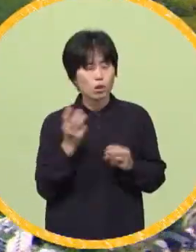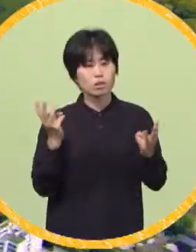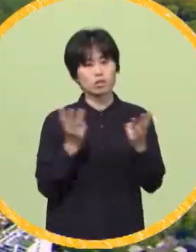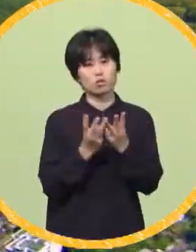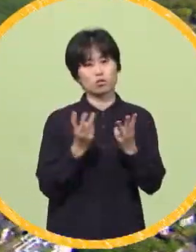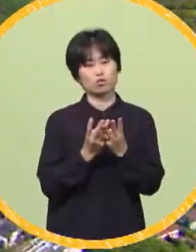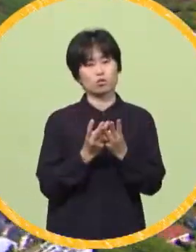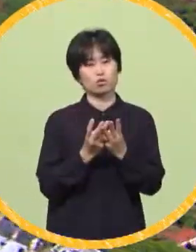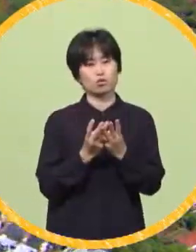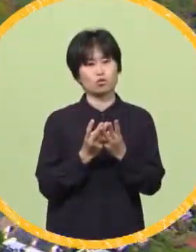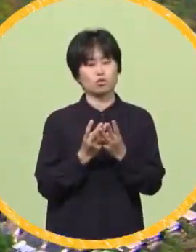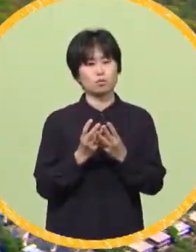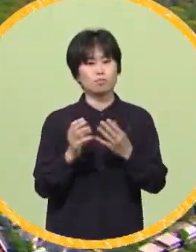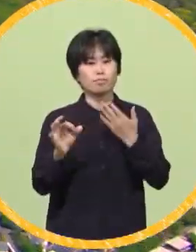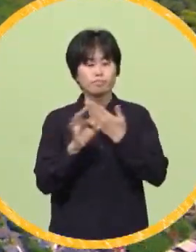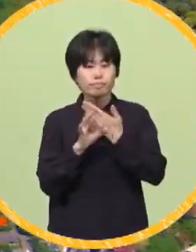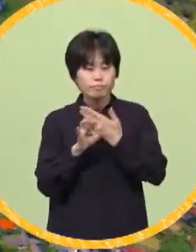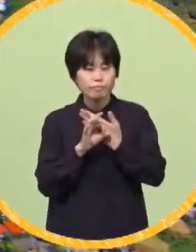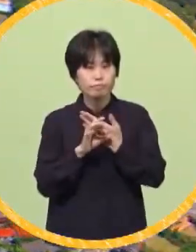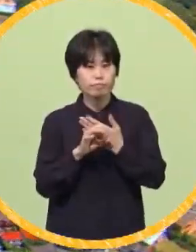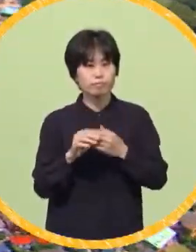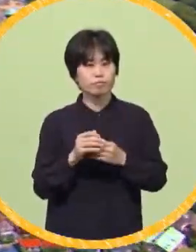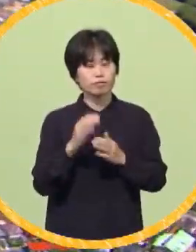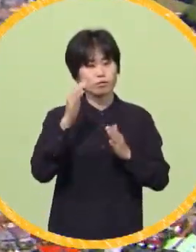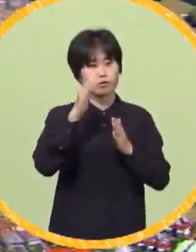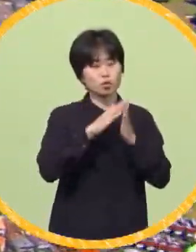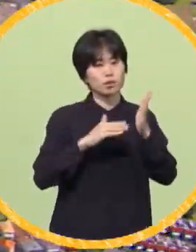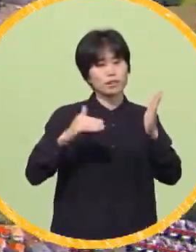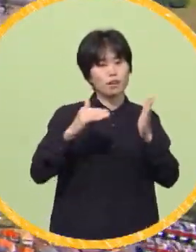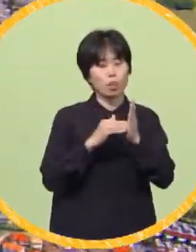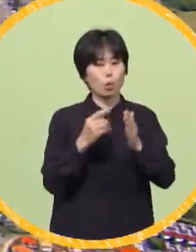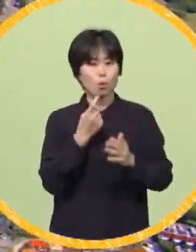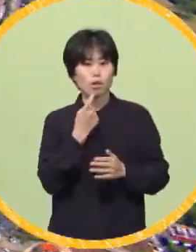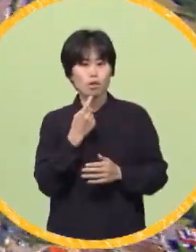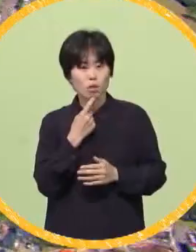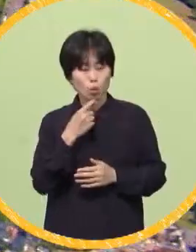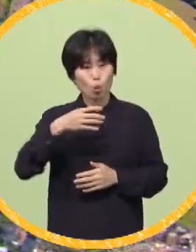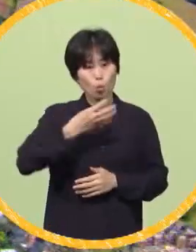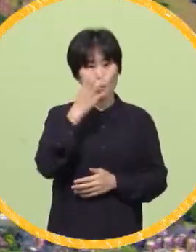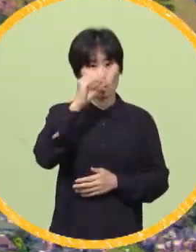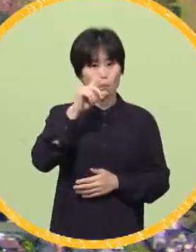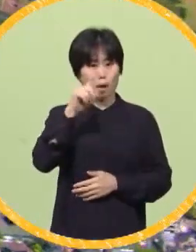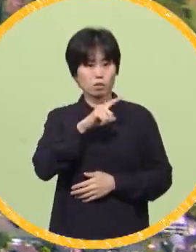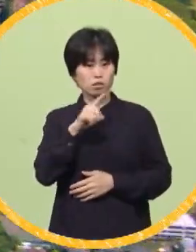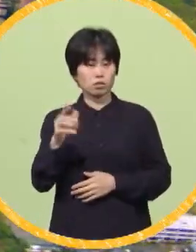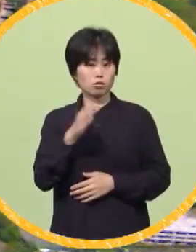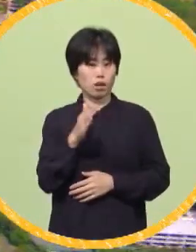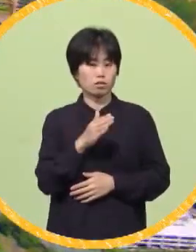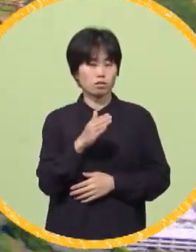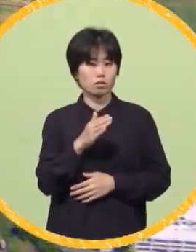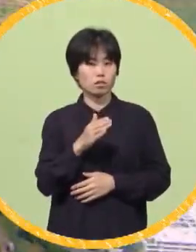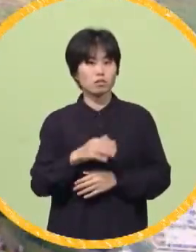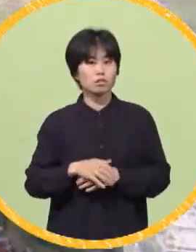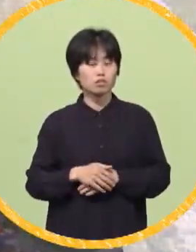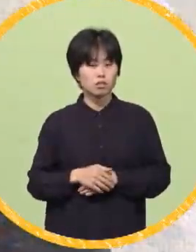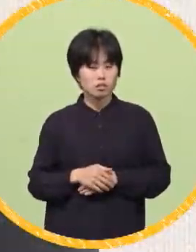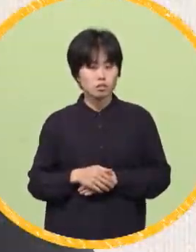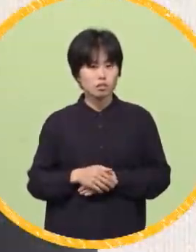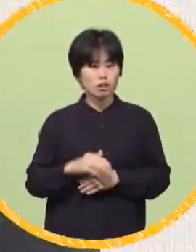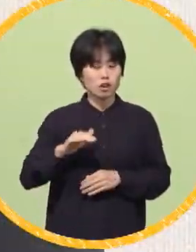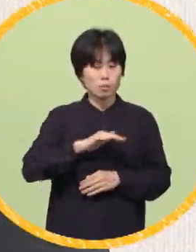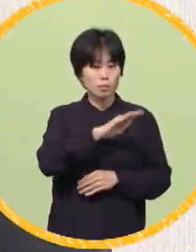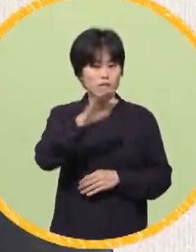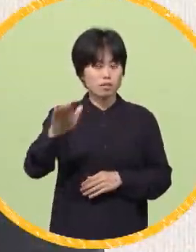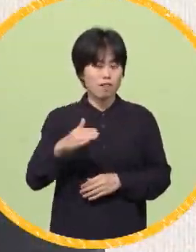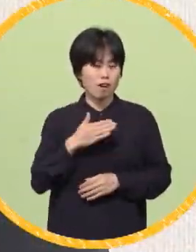よ。すごいっていうのは、例えばニュージーランドとかフィンランドでも400万人台だったりするわけなんで、うんうんうん、要はみんなが